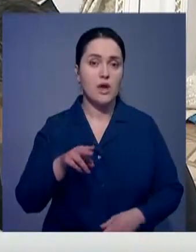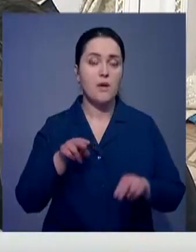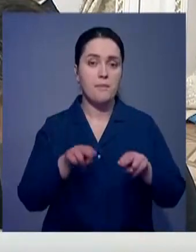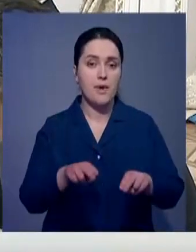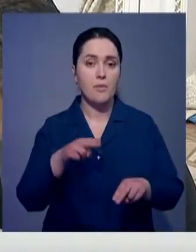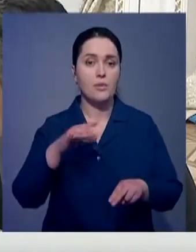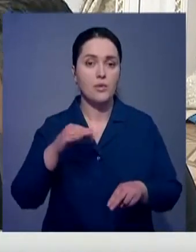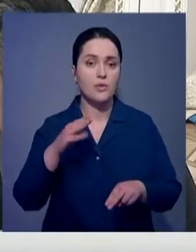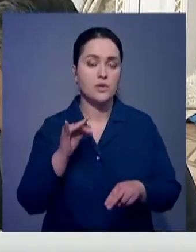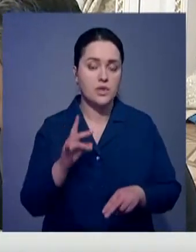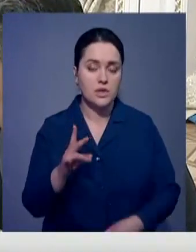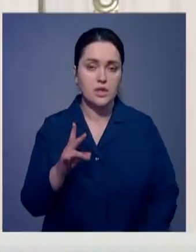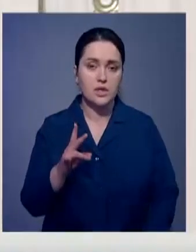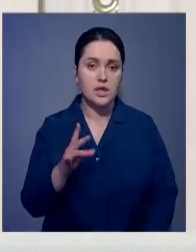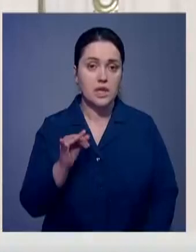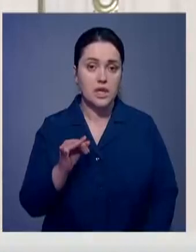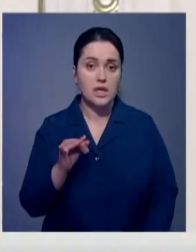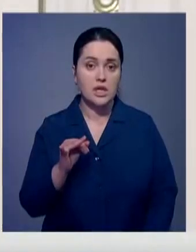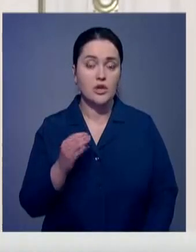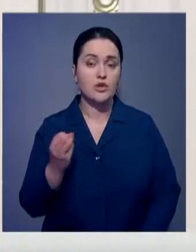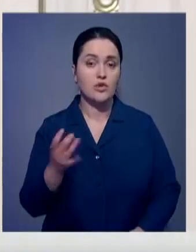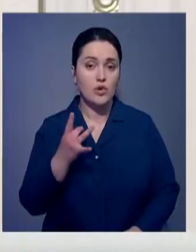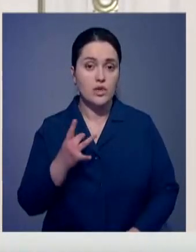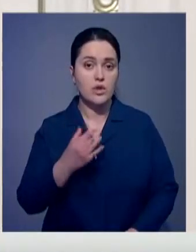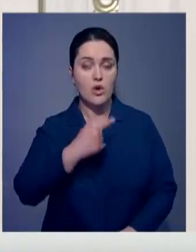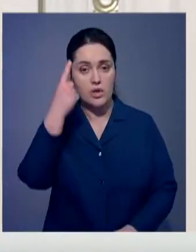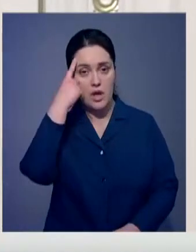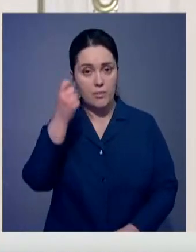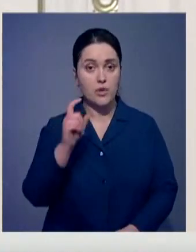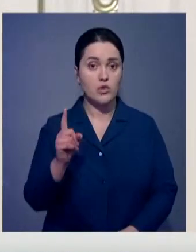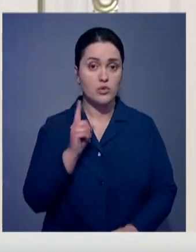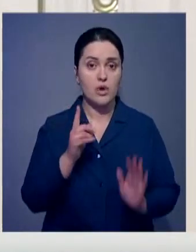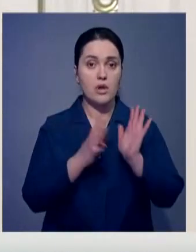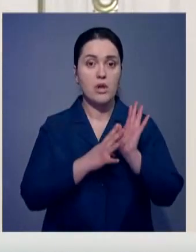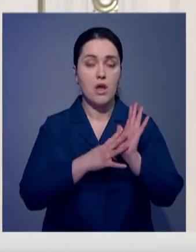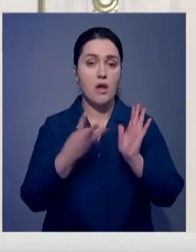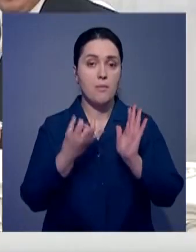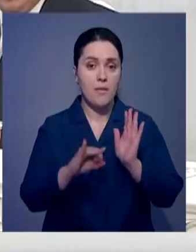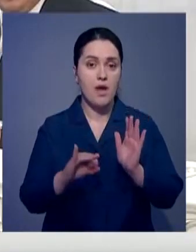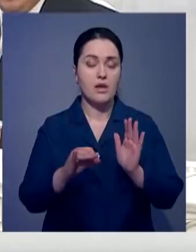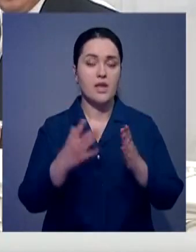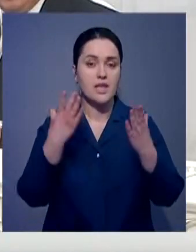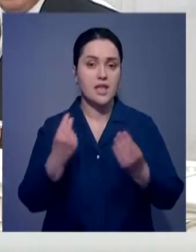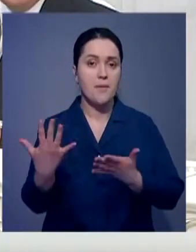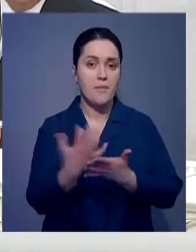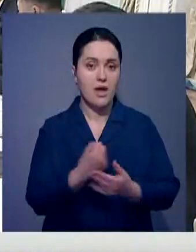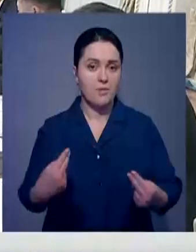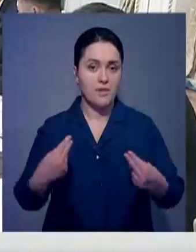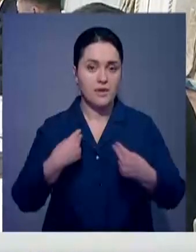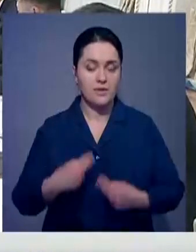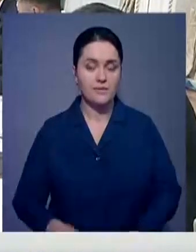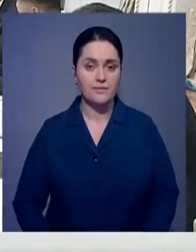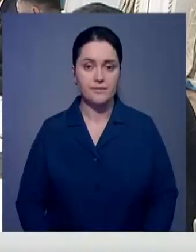Владимировича Путина. И пользуясь случаем, еще раз хочу напомнить, мы ждем вас на 9 мая, на День Победы. Что